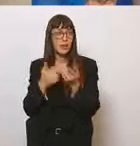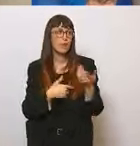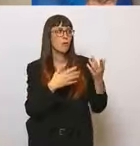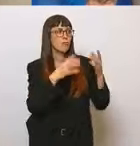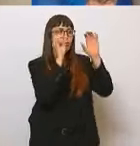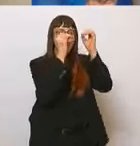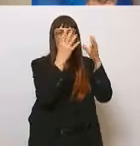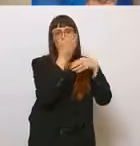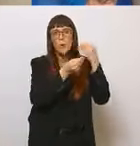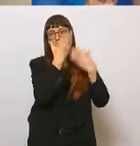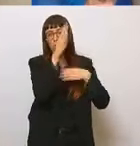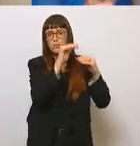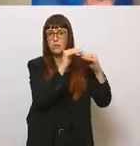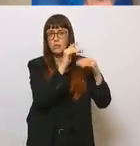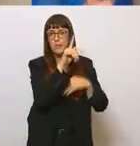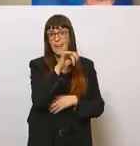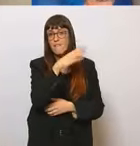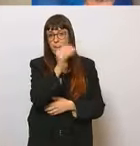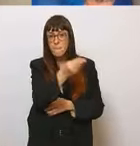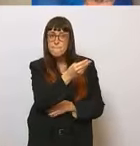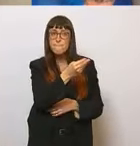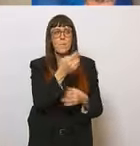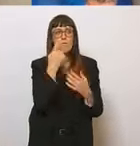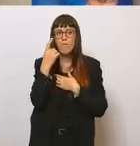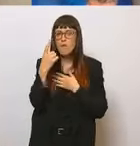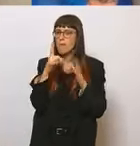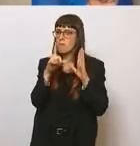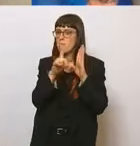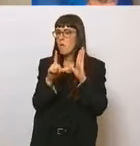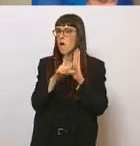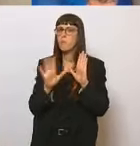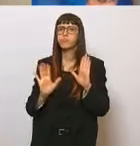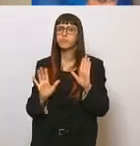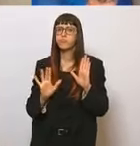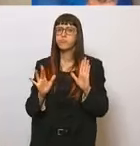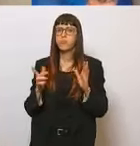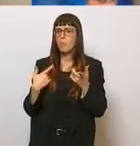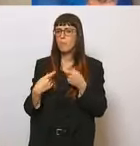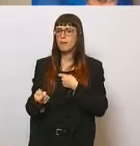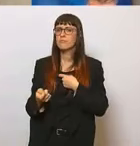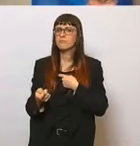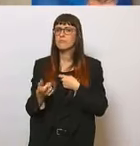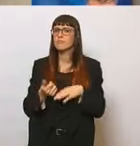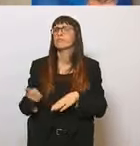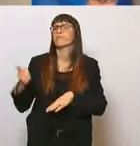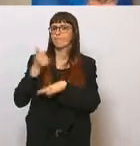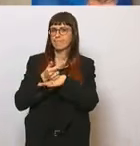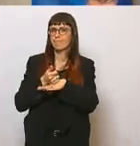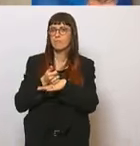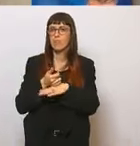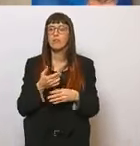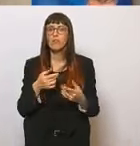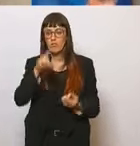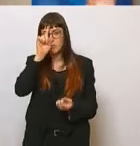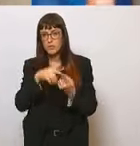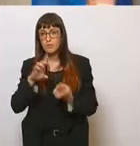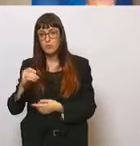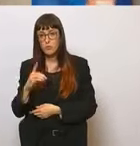qu'aussi dans la philosophie, que ce soit autour du DMA ou du DSA, le but c'est de rééquilibrer les choses.